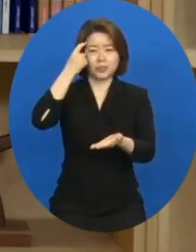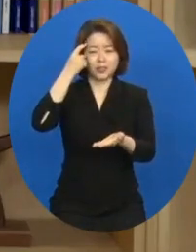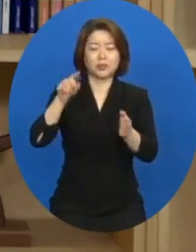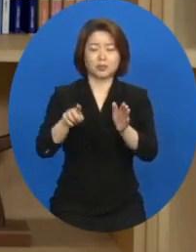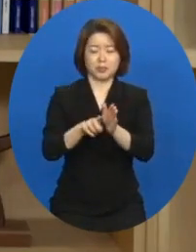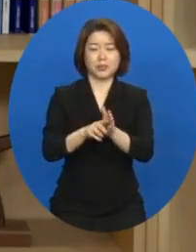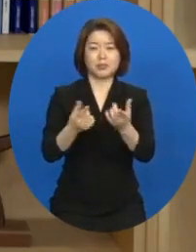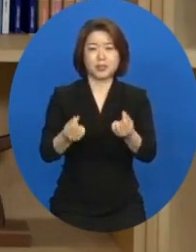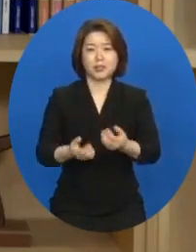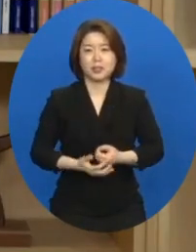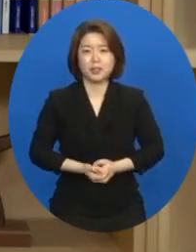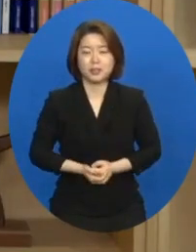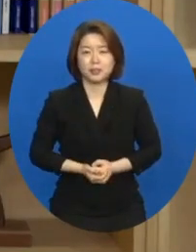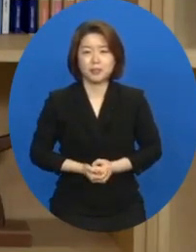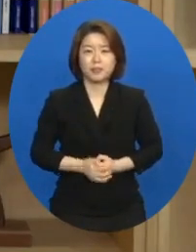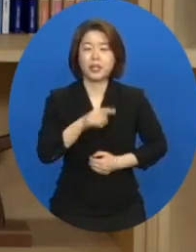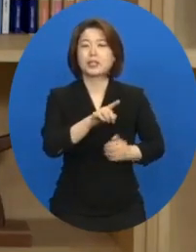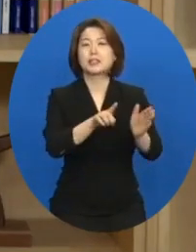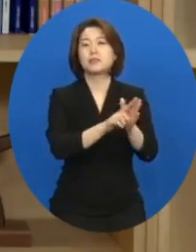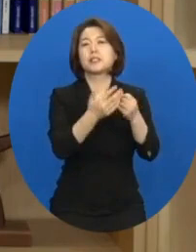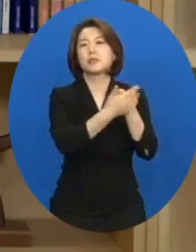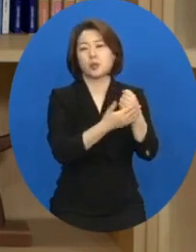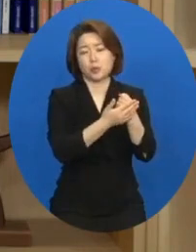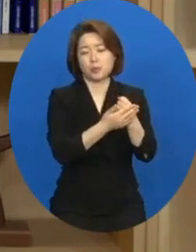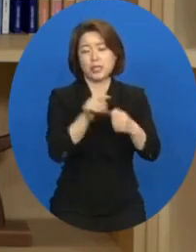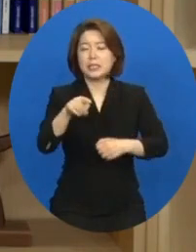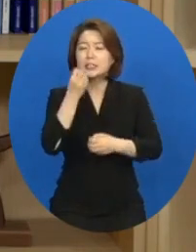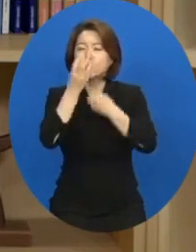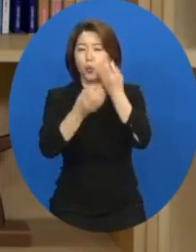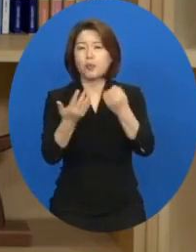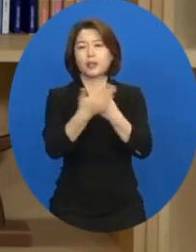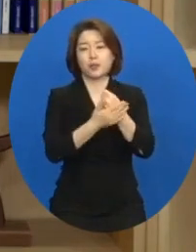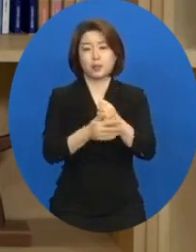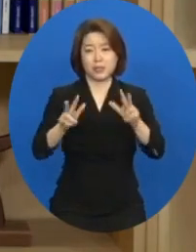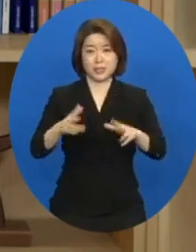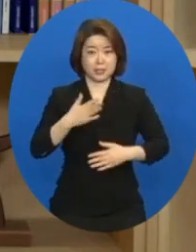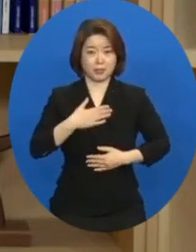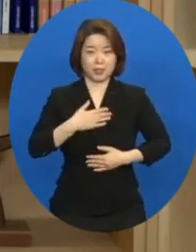믿습니다 그 믿음 때문에 그 고백 때문에